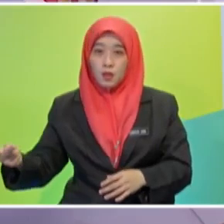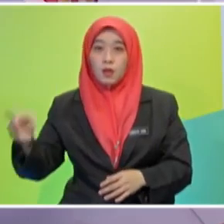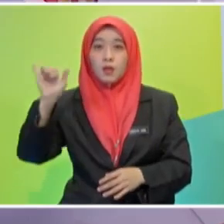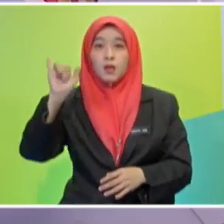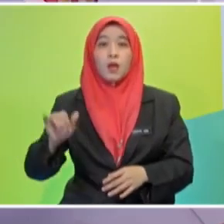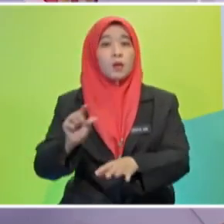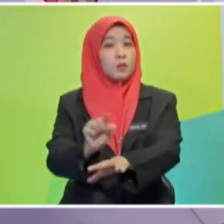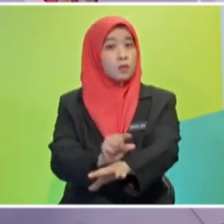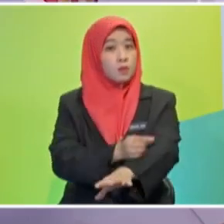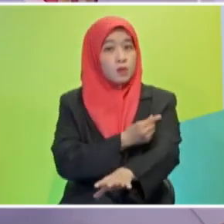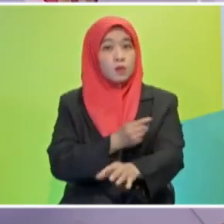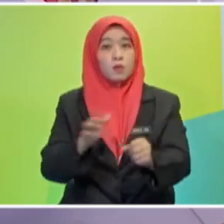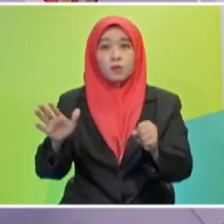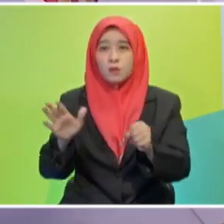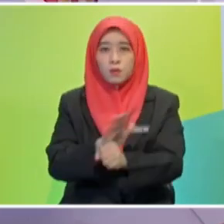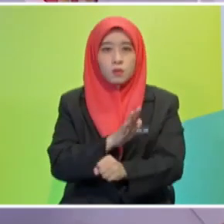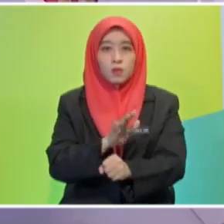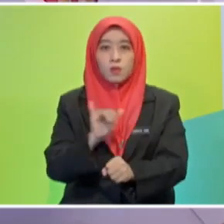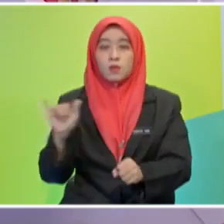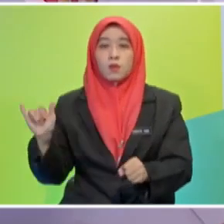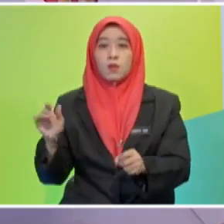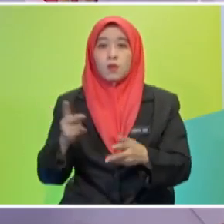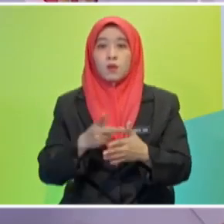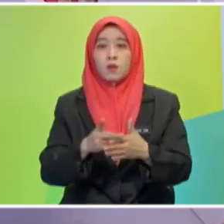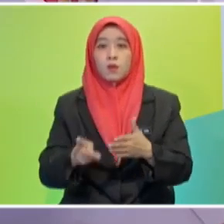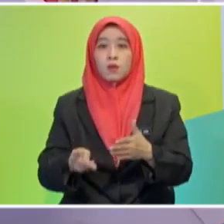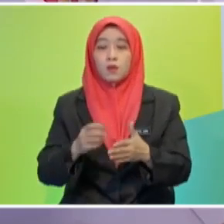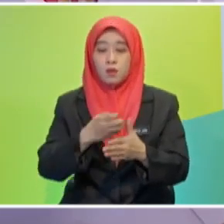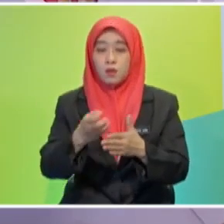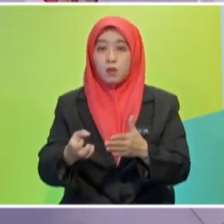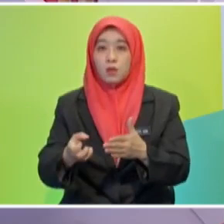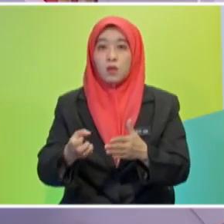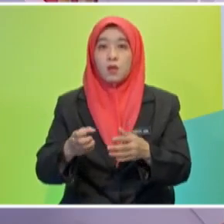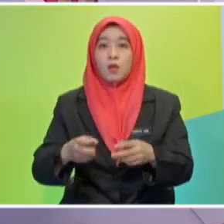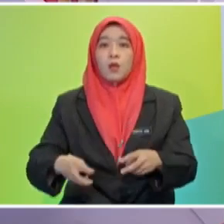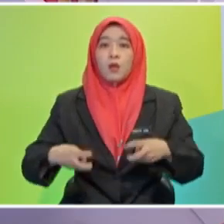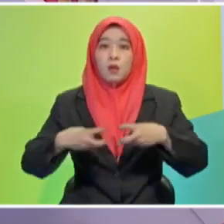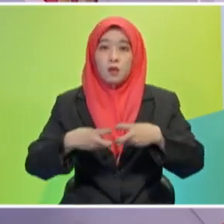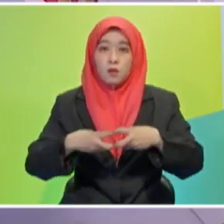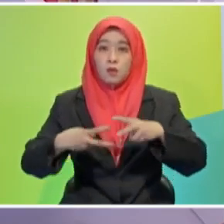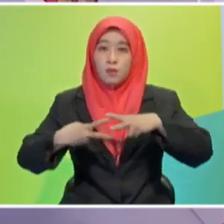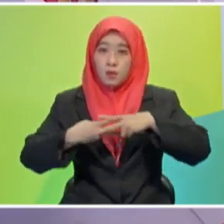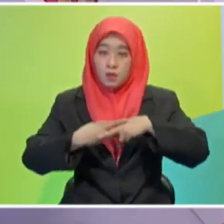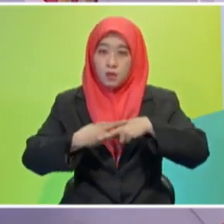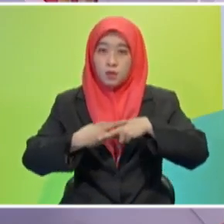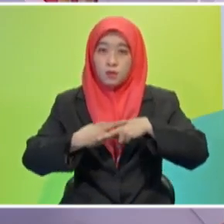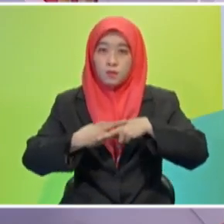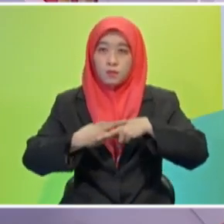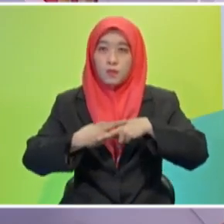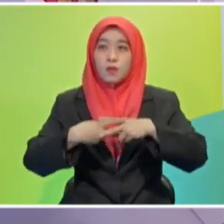menggunakan sepenuhnya komponen elemen elektromekanikal. Okey, perkakasan yang